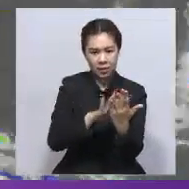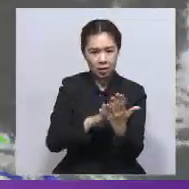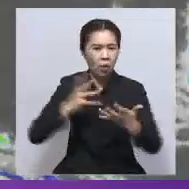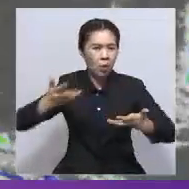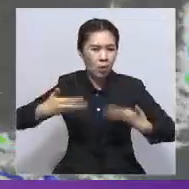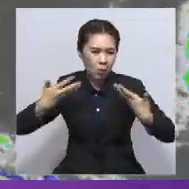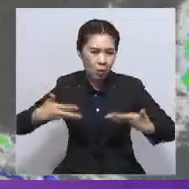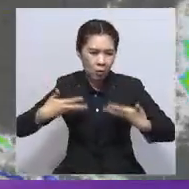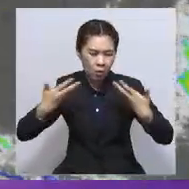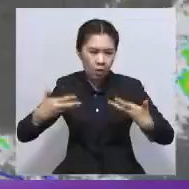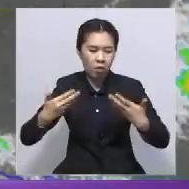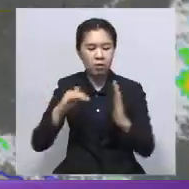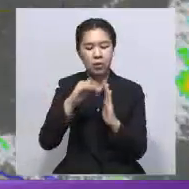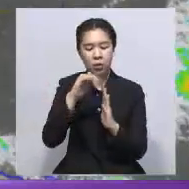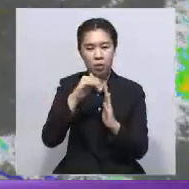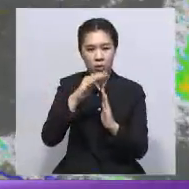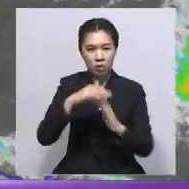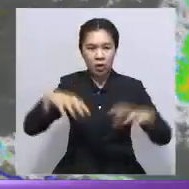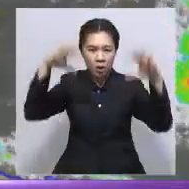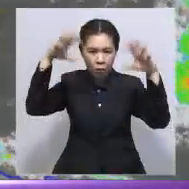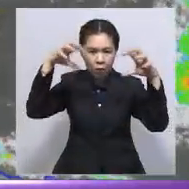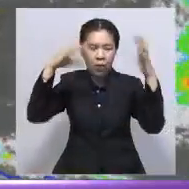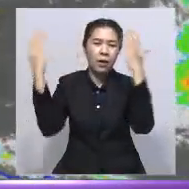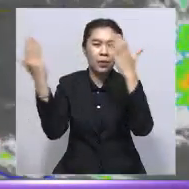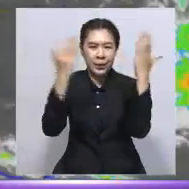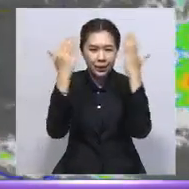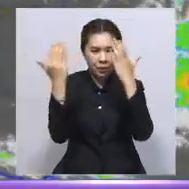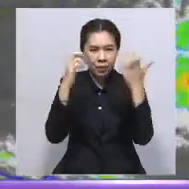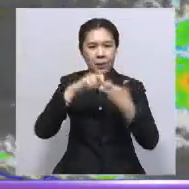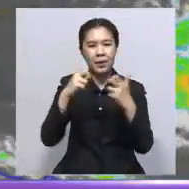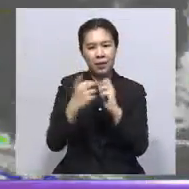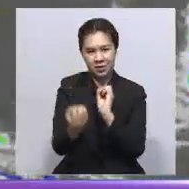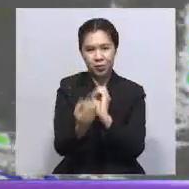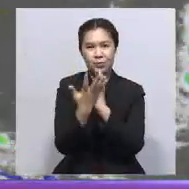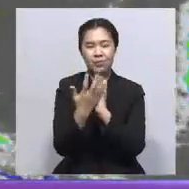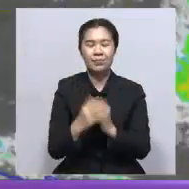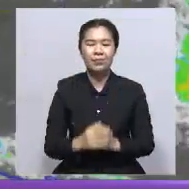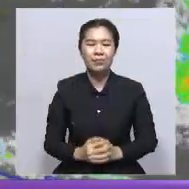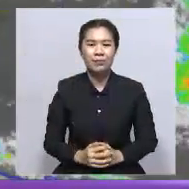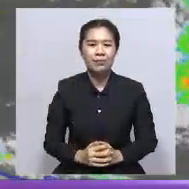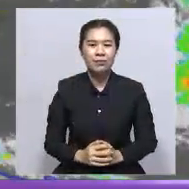ศร้อนทำให้ประเทศไทยตอนบนมีพายุฝนฟ้าคะนองและลมกระโชกแรงเกิดขึ้นได้ค่ะ